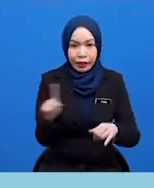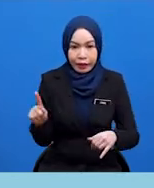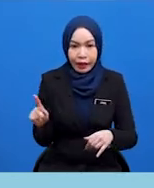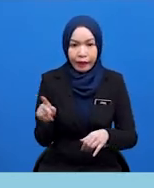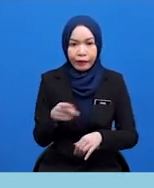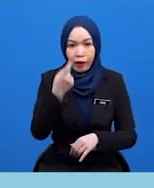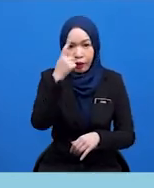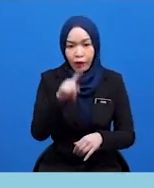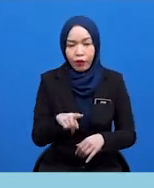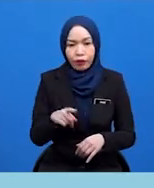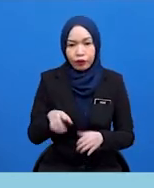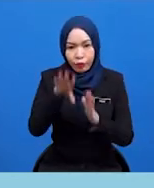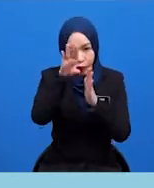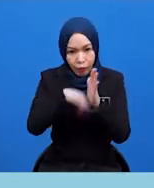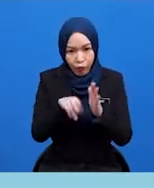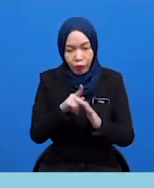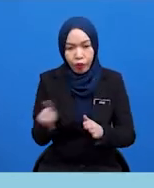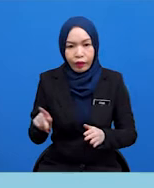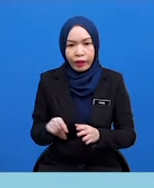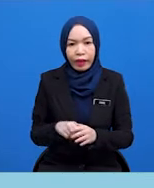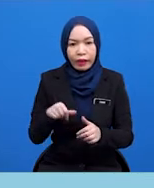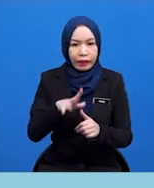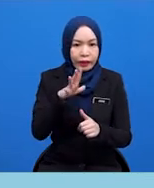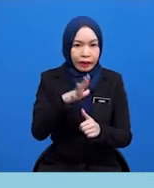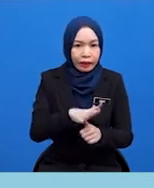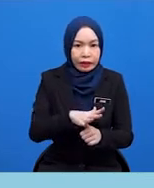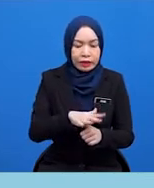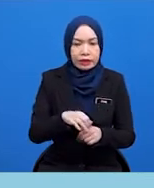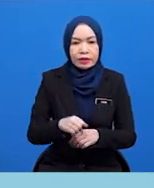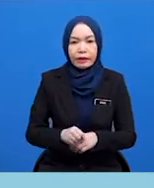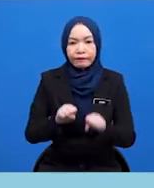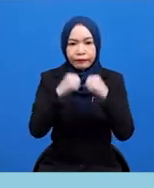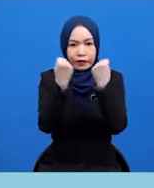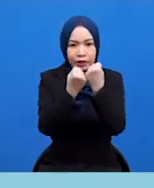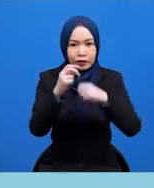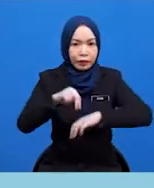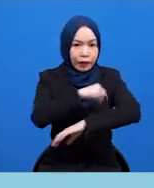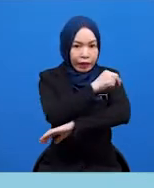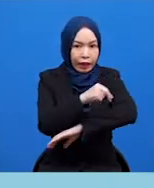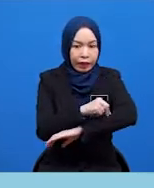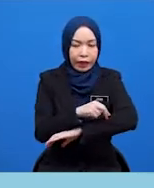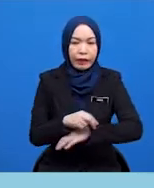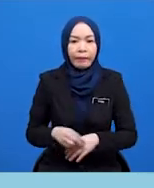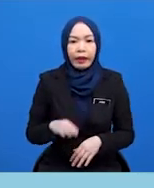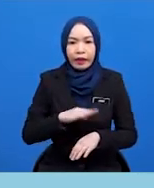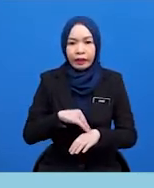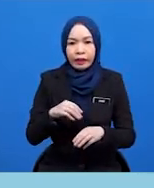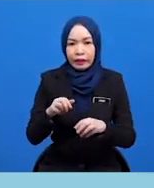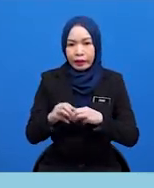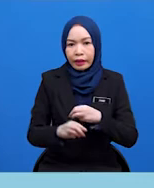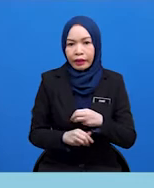bagi mengurangkan impak sektor pertanian terhadap alam sekitar fizikal.